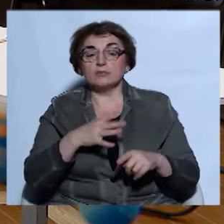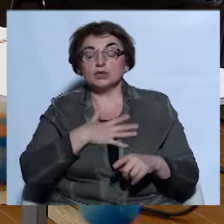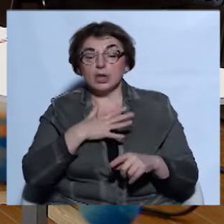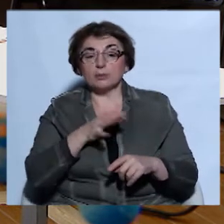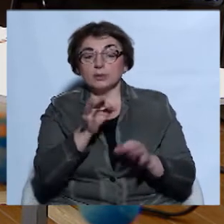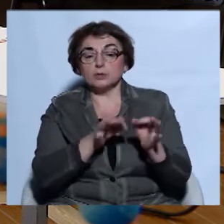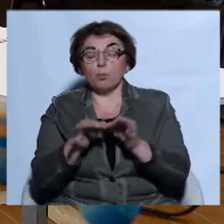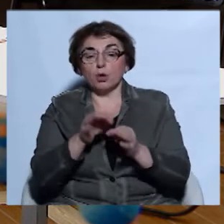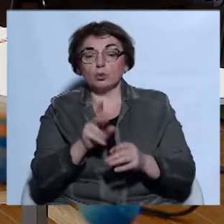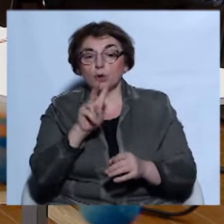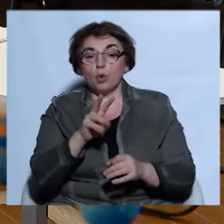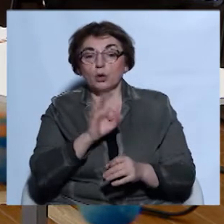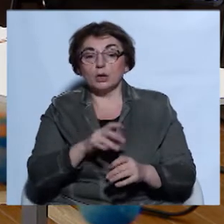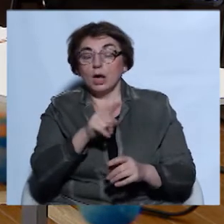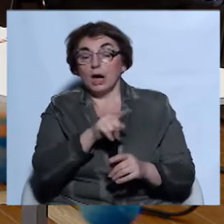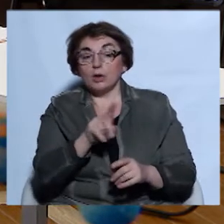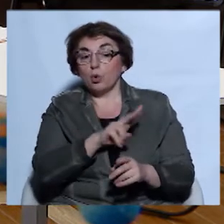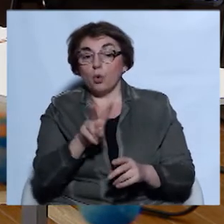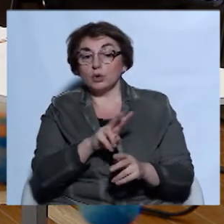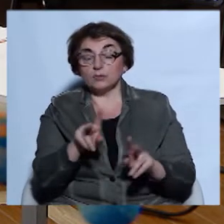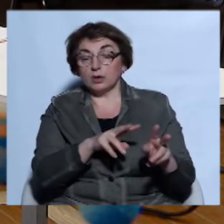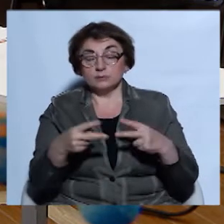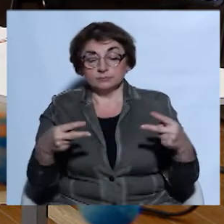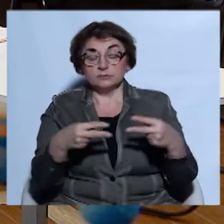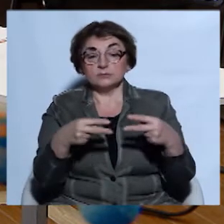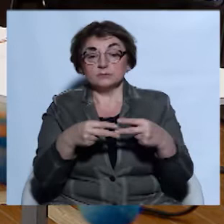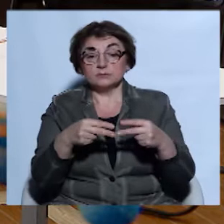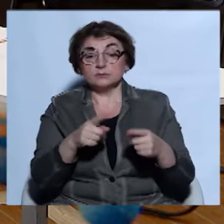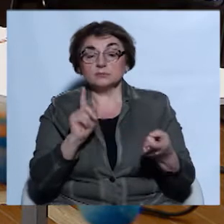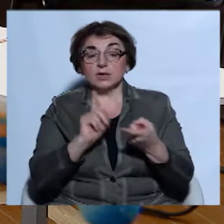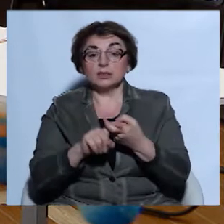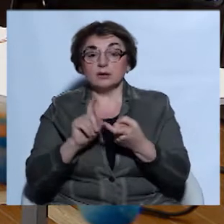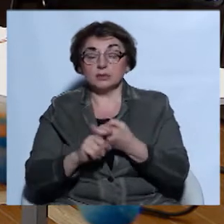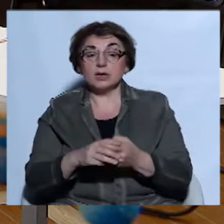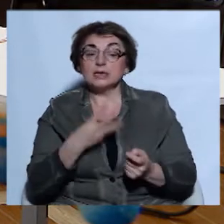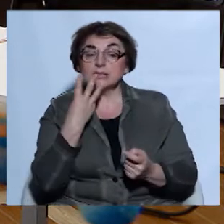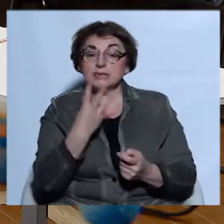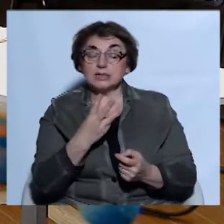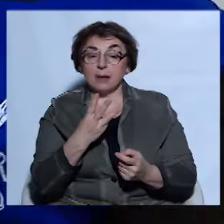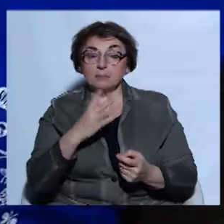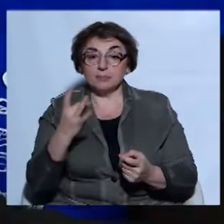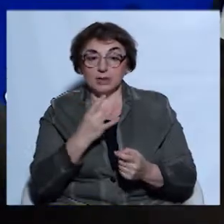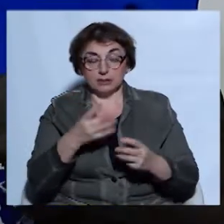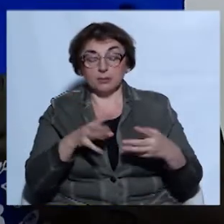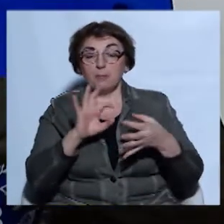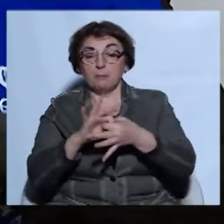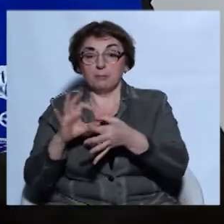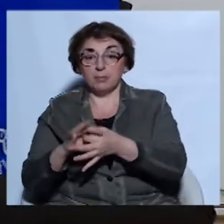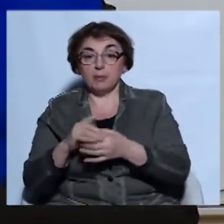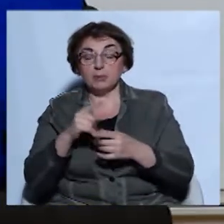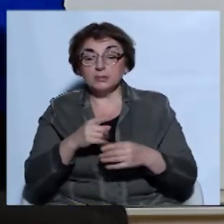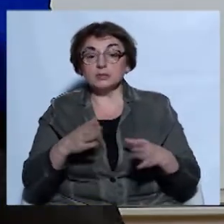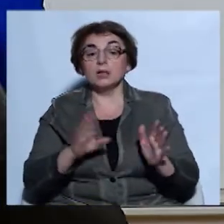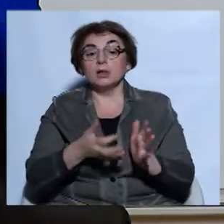ორატომიანია, აზოტის ატომები ერთმანეთთან დაკავშირებული არიან სამმაგიბმებით და